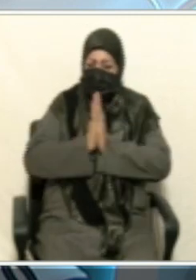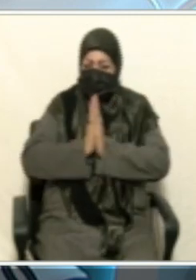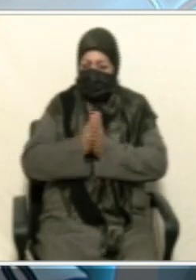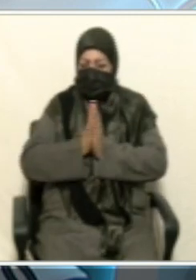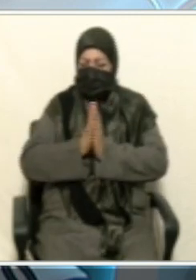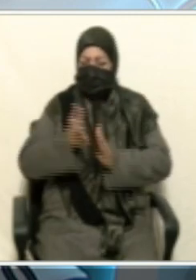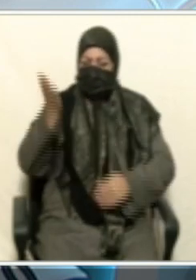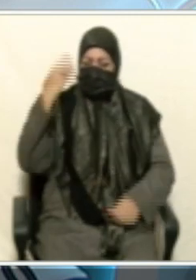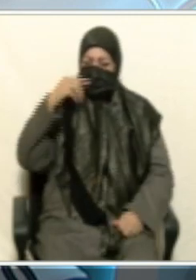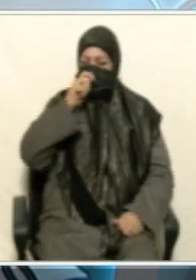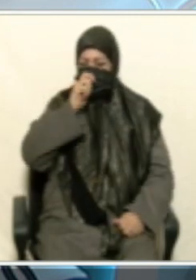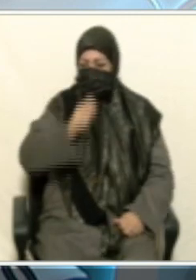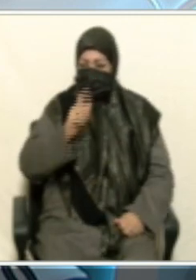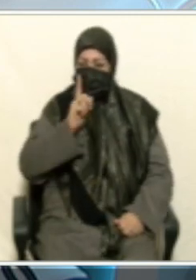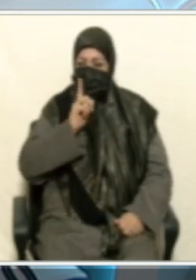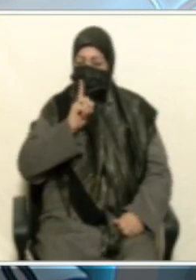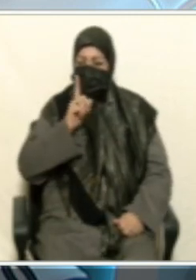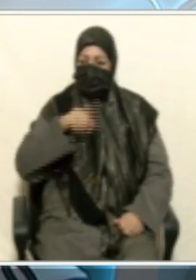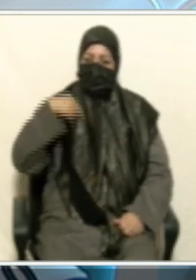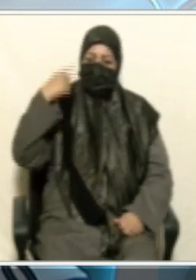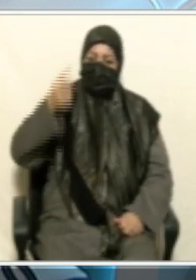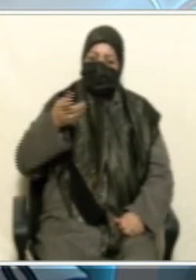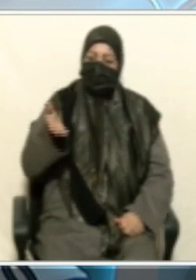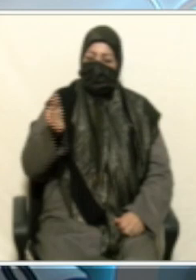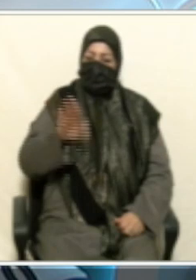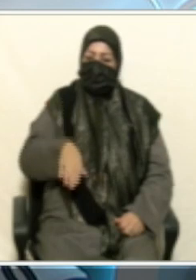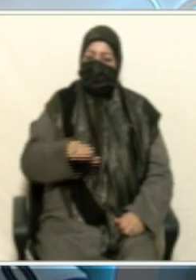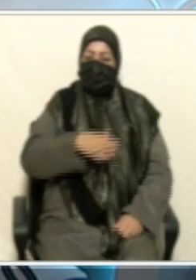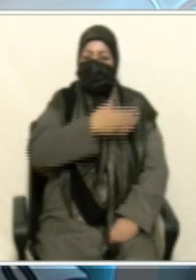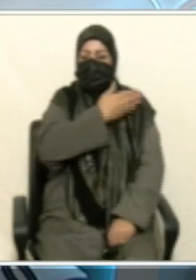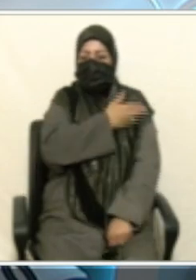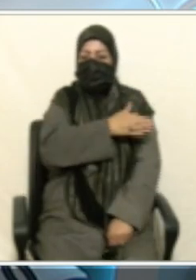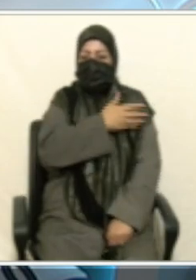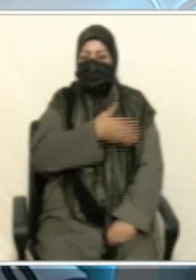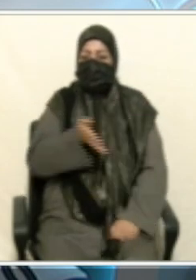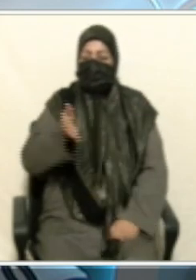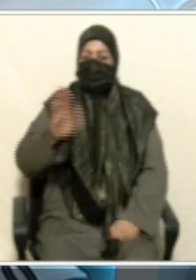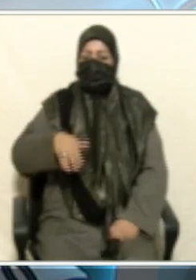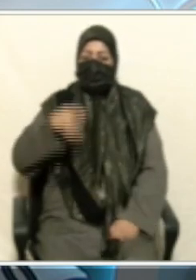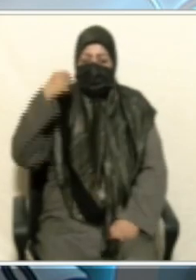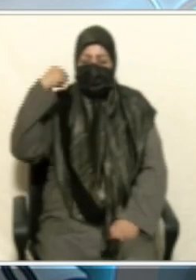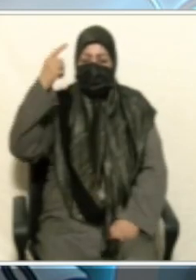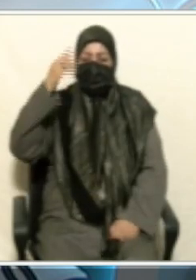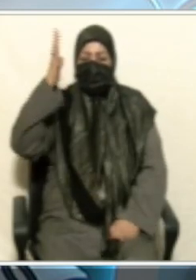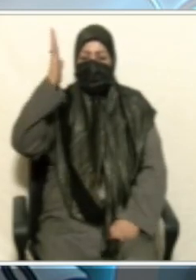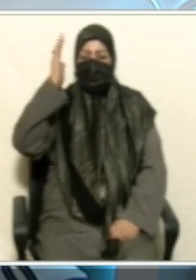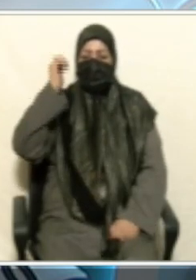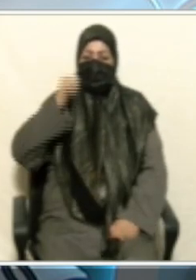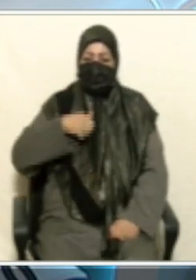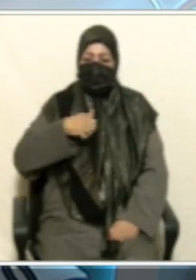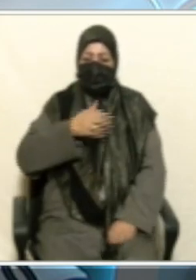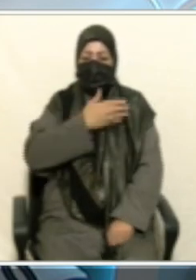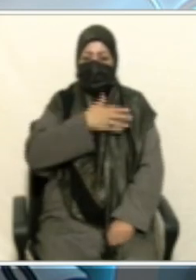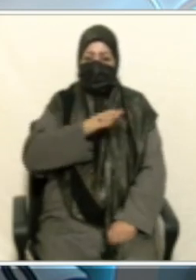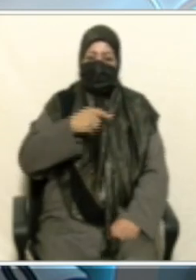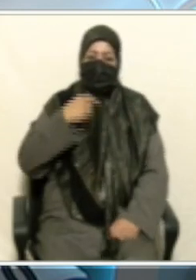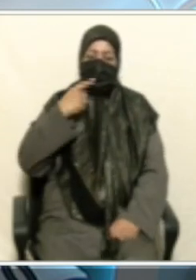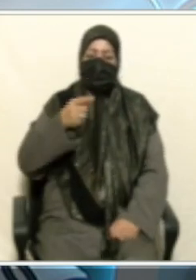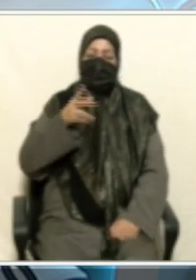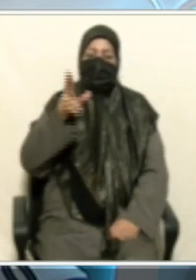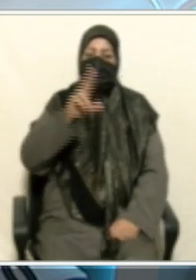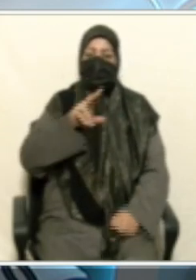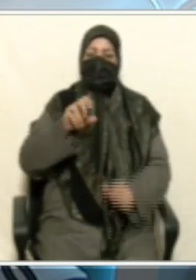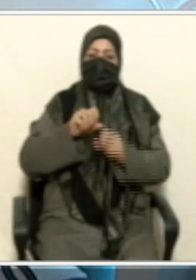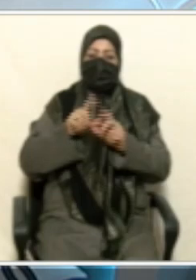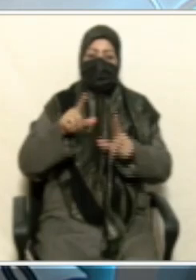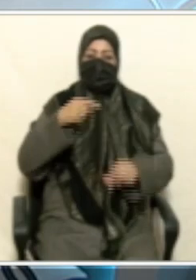واضح ولا واضح. وبعد ما توفوا يعني ما عاد بنكمل عليها انا ما عاد تكترت من المراه اللي راهي اللي